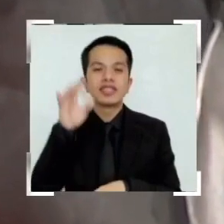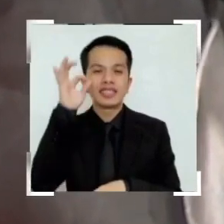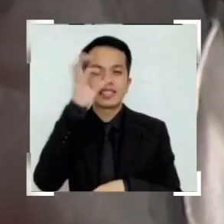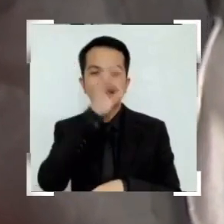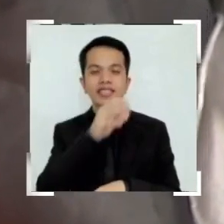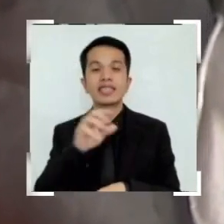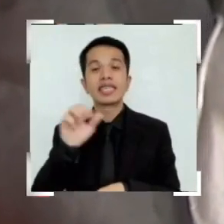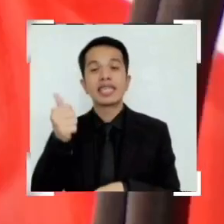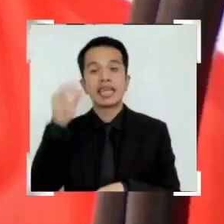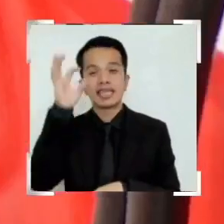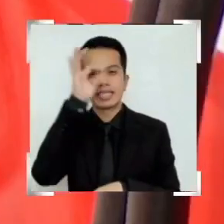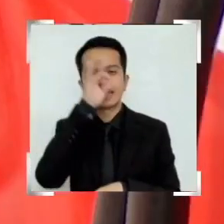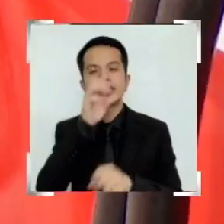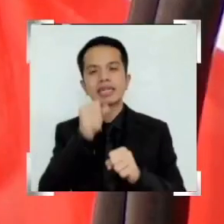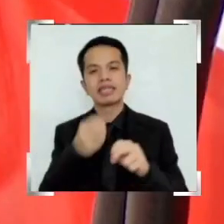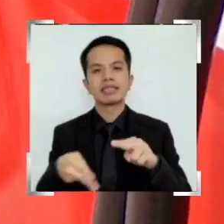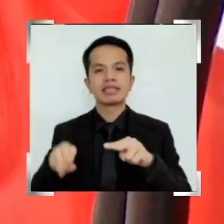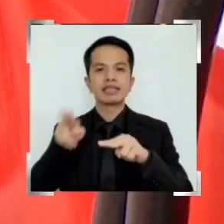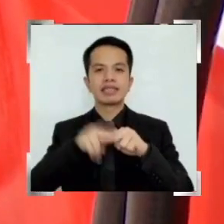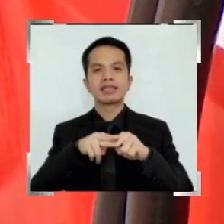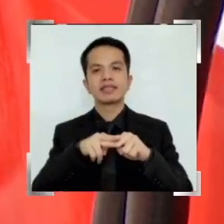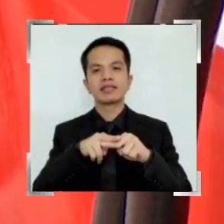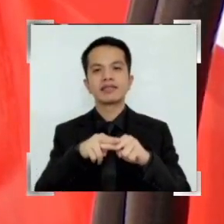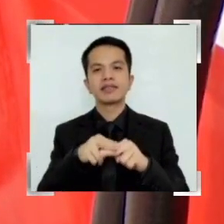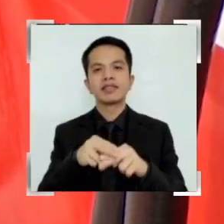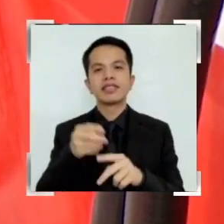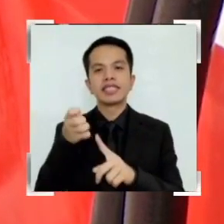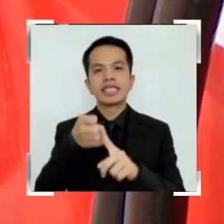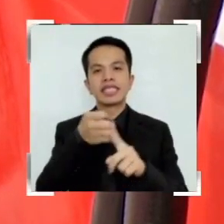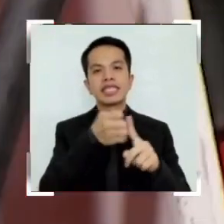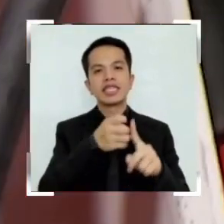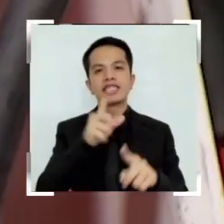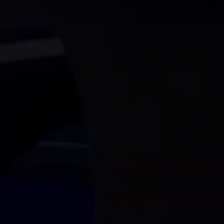ang posibleng taas presyo kada litro.